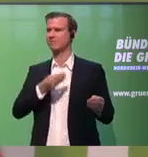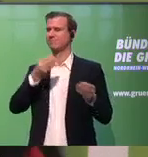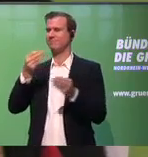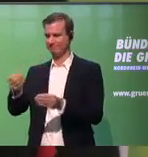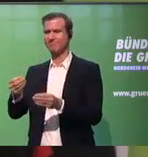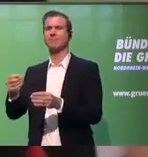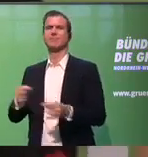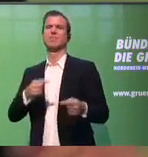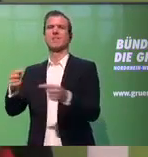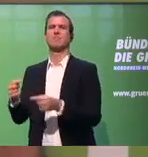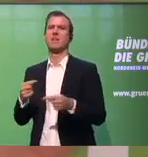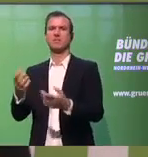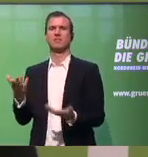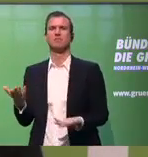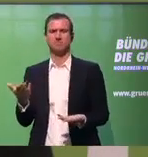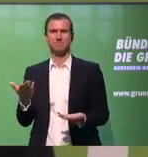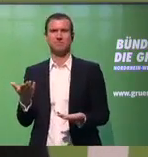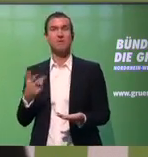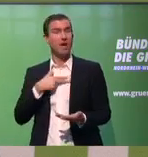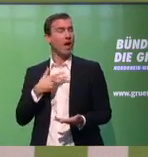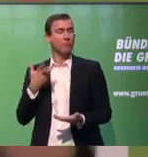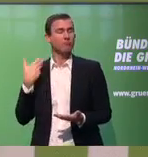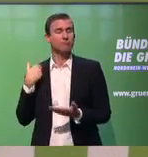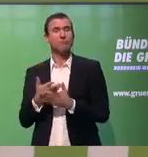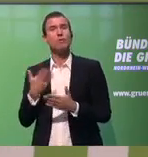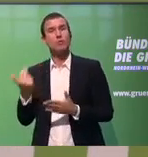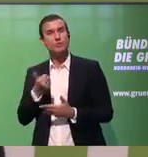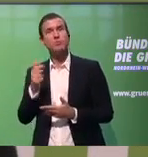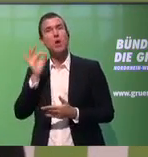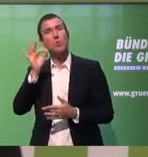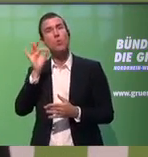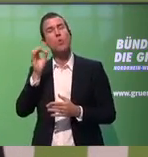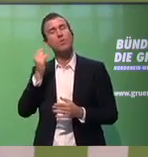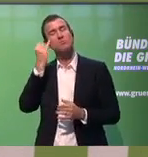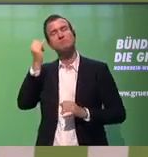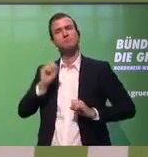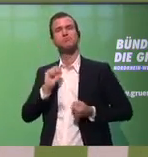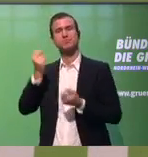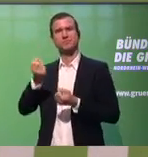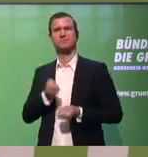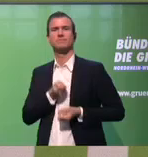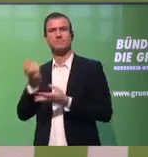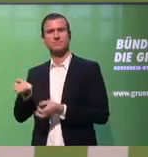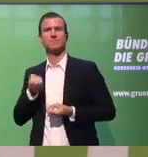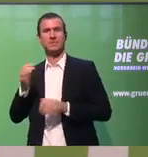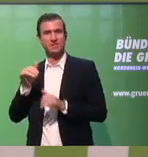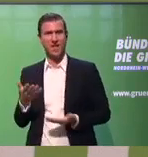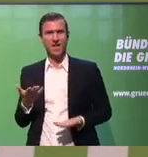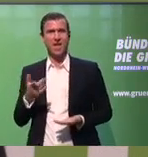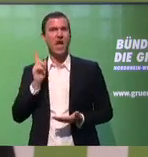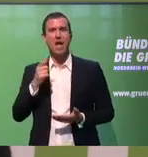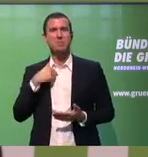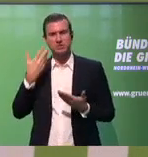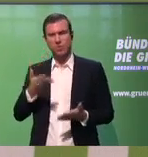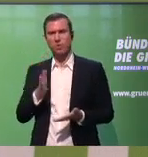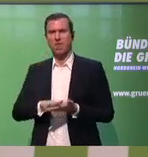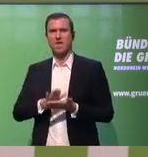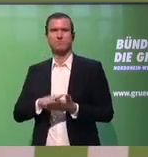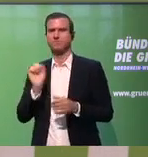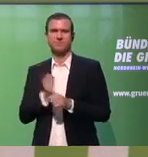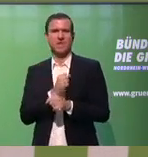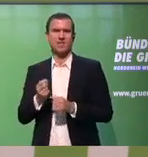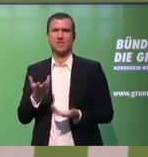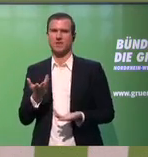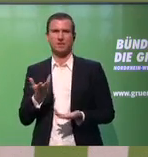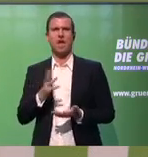wird. Und das ist total super und da gab es auch schon wirklich, da gibt es gute Initiativen. Aber da können wir nicht stehen bleiben. Wir können nicht nur einfach eine Debatte